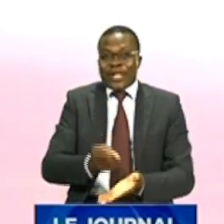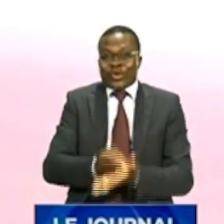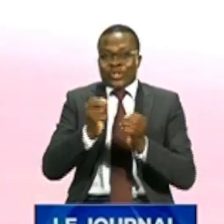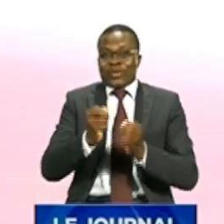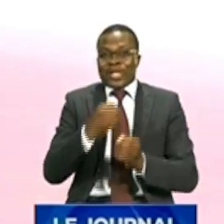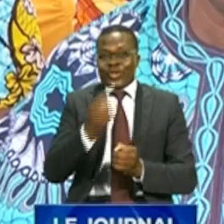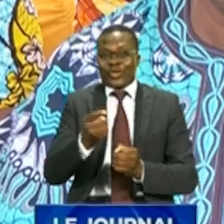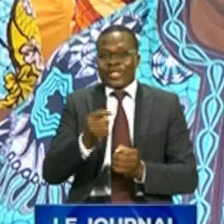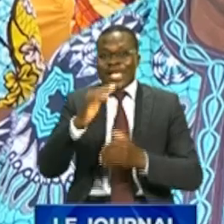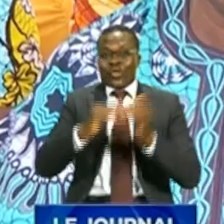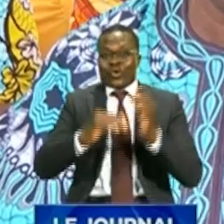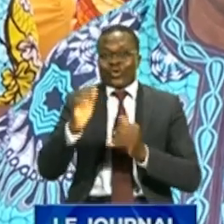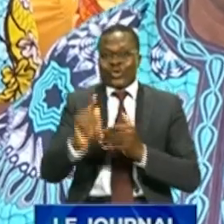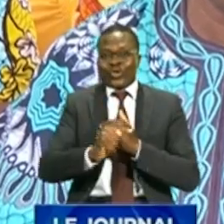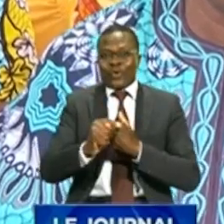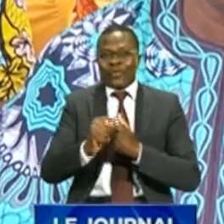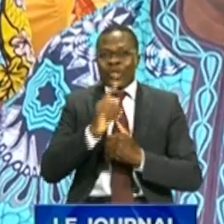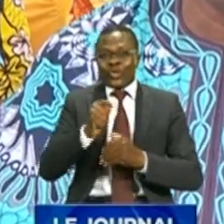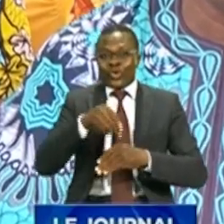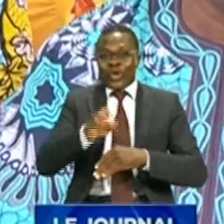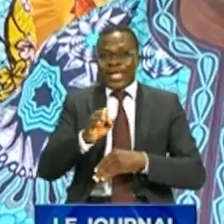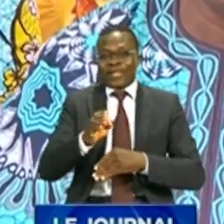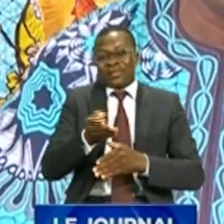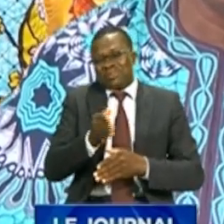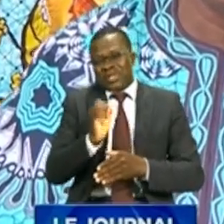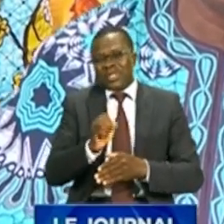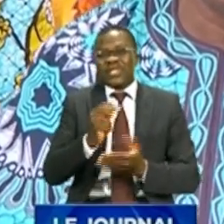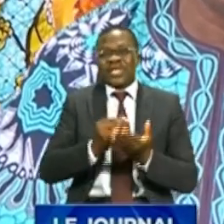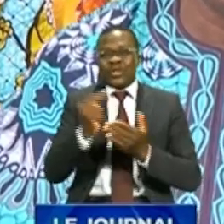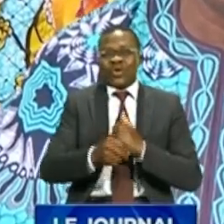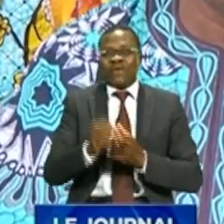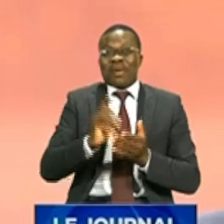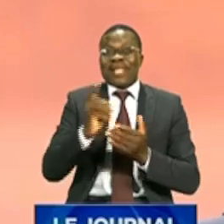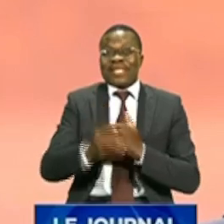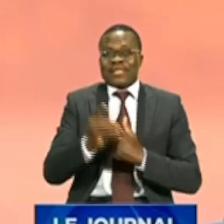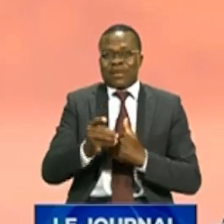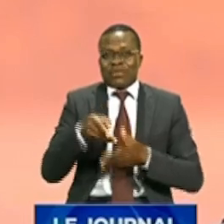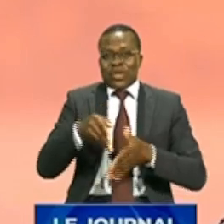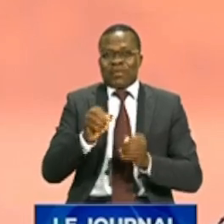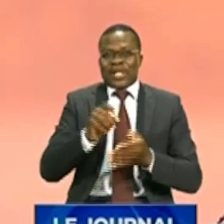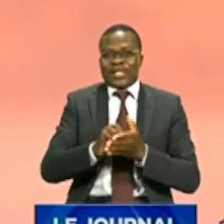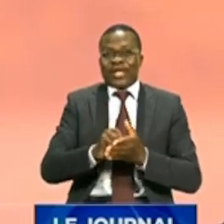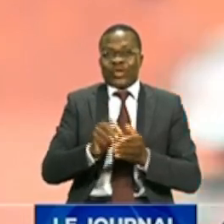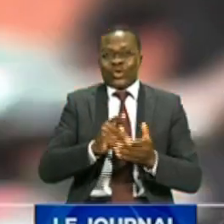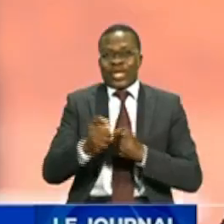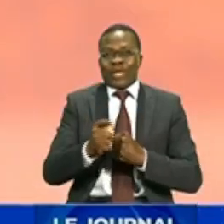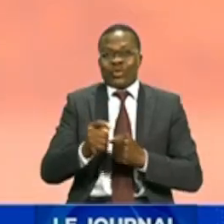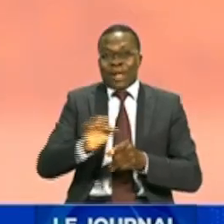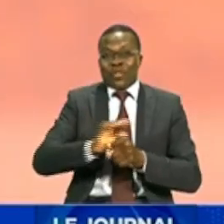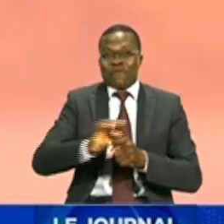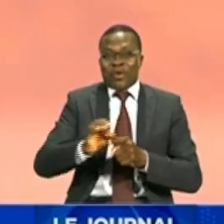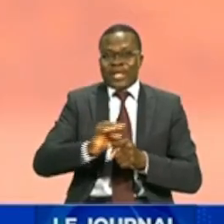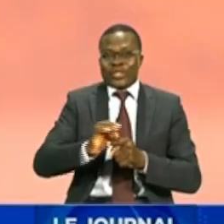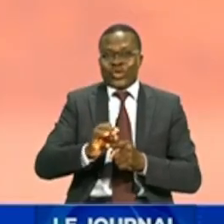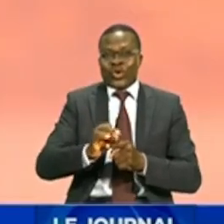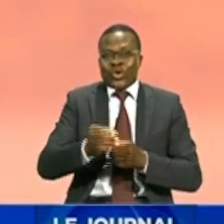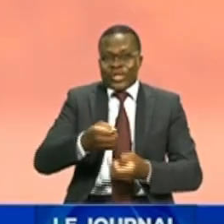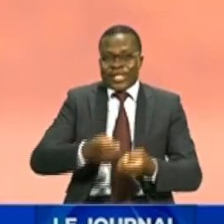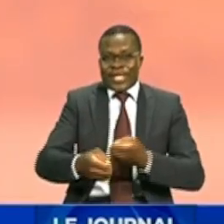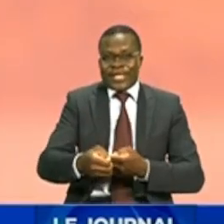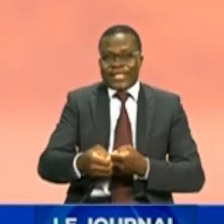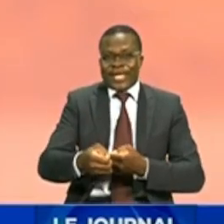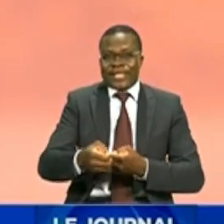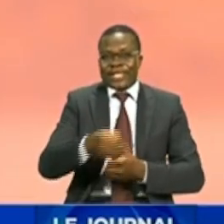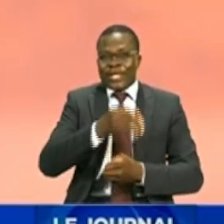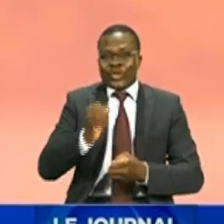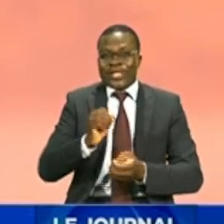proprement dit et de construction seront lancés d'ici novembre à décembre, pendant que les programmes de formation, d'échange, de